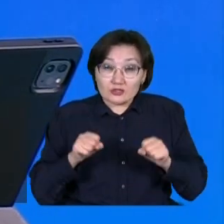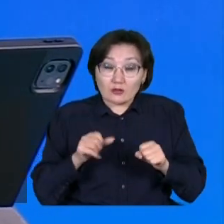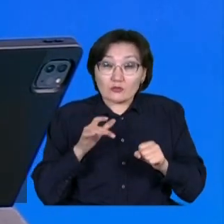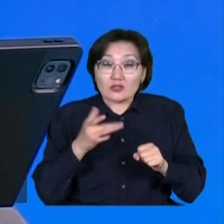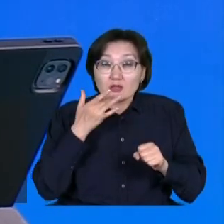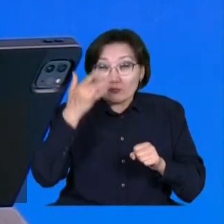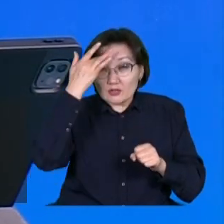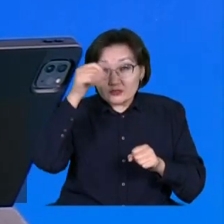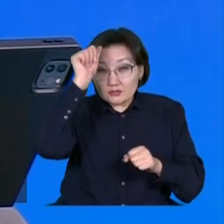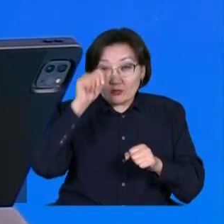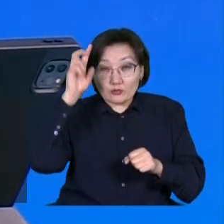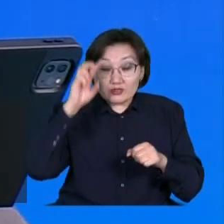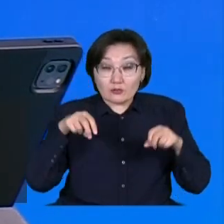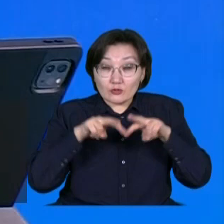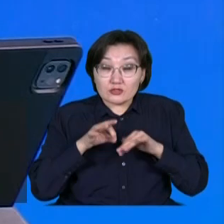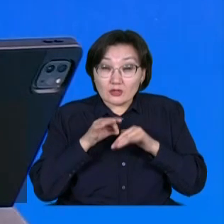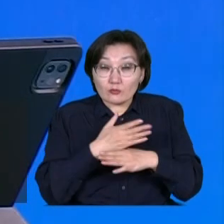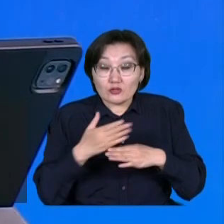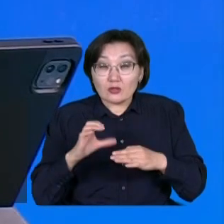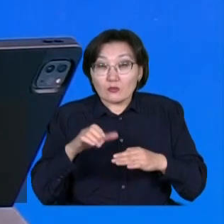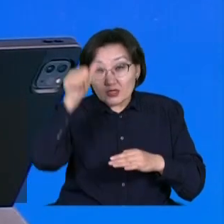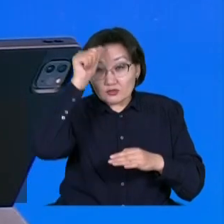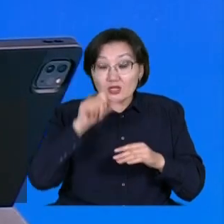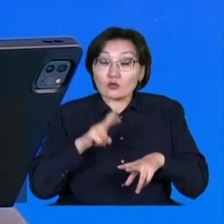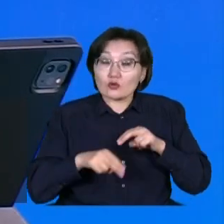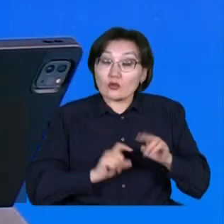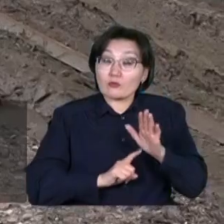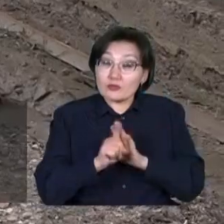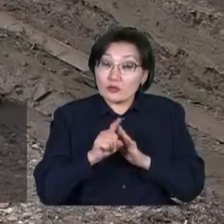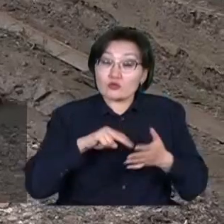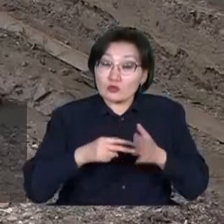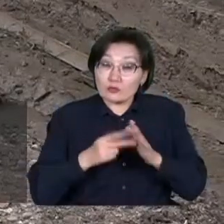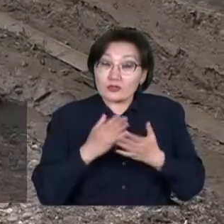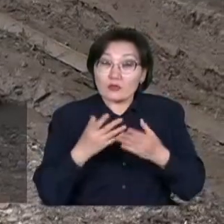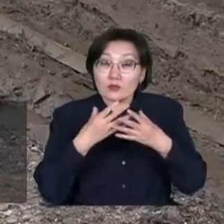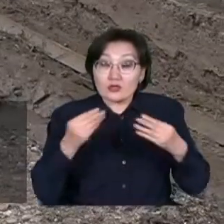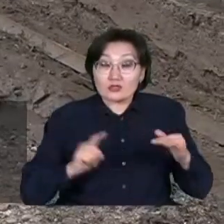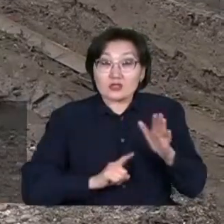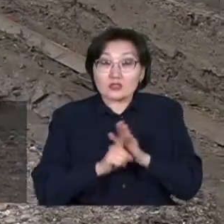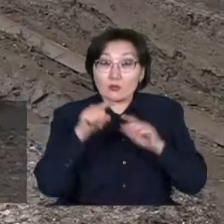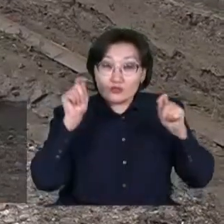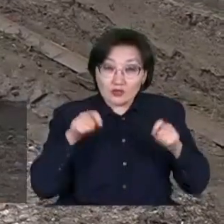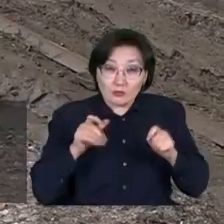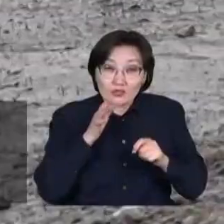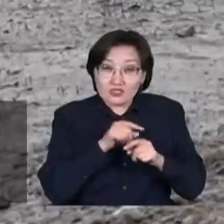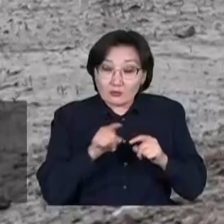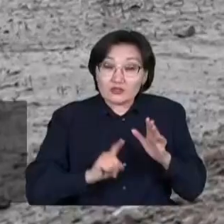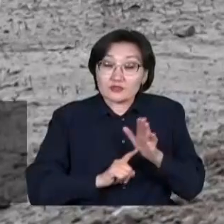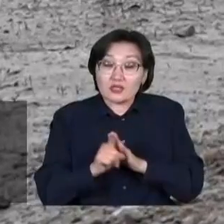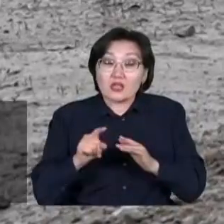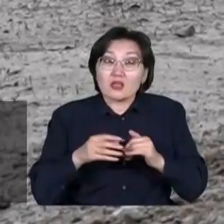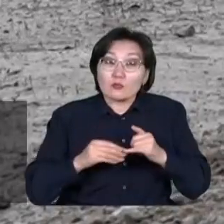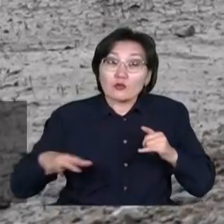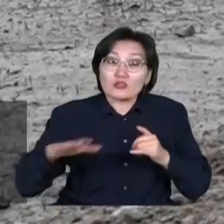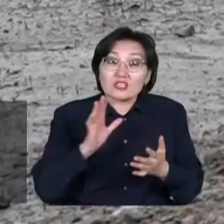айында мемлекеттік экспертизадан өтсек, қыркүйекте құрылысты бастауға жоспар бар. Көктем келісімен жауын-шашын маусымы басталып, жер көкте